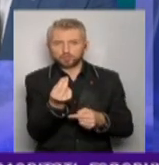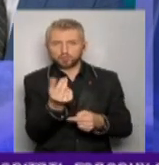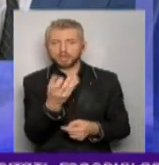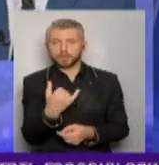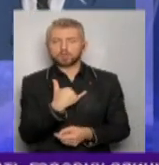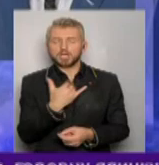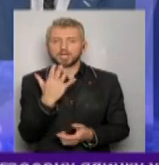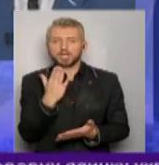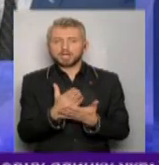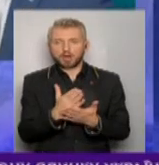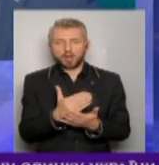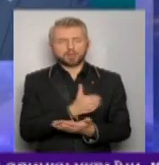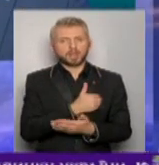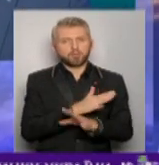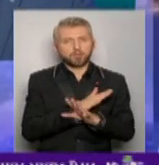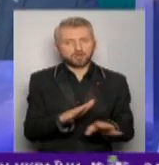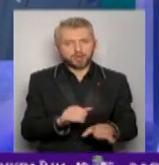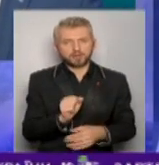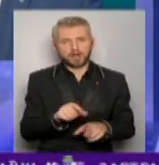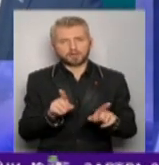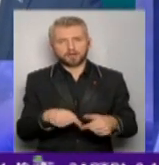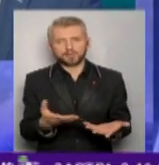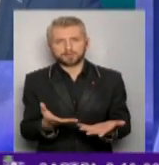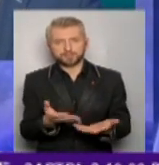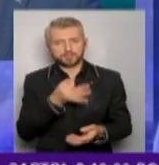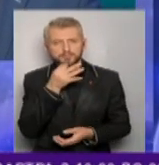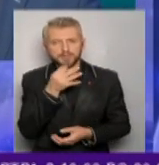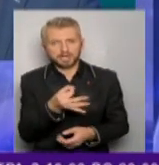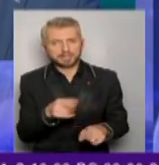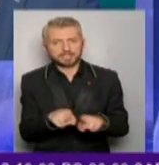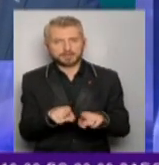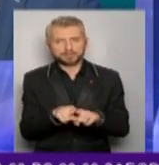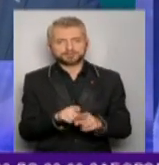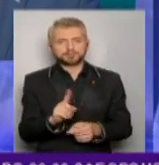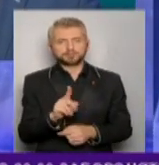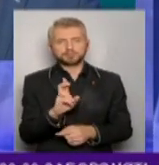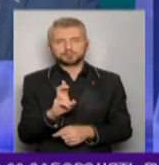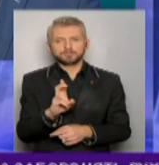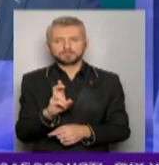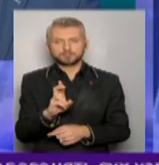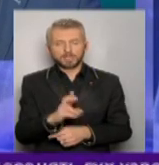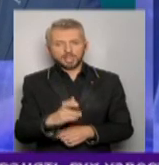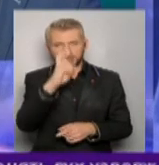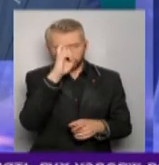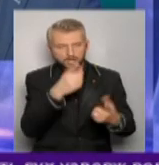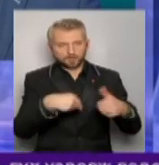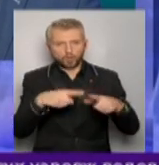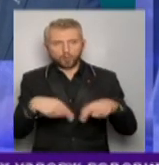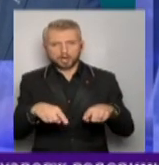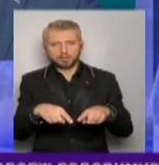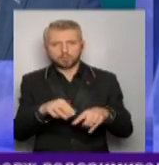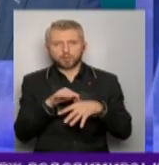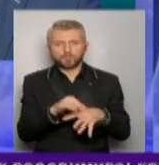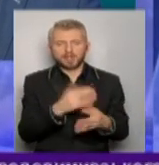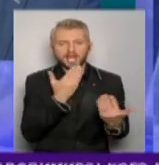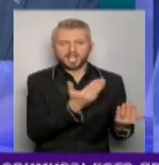ще неповажання, а навіть сказати такі, щоб державні органи провели референдум